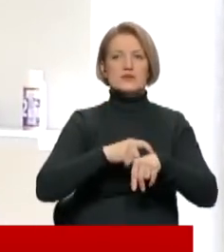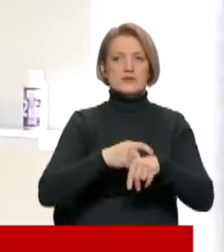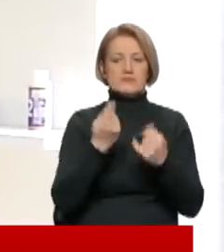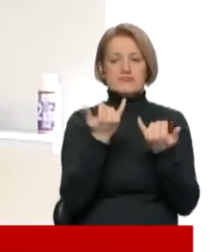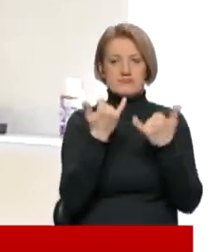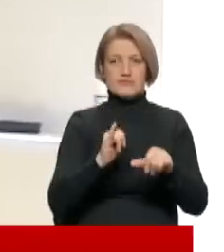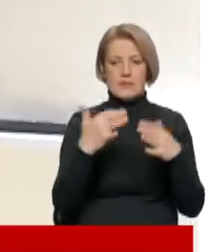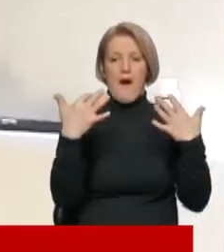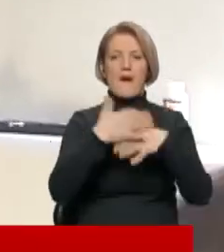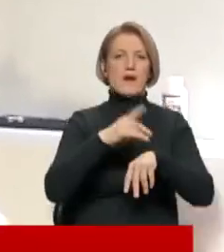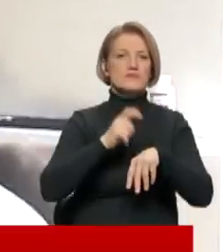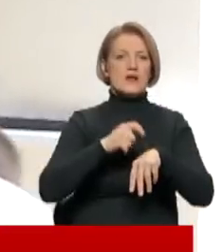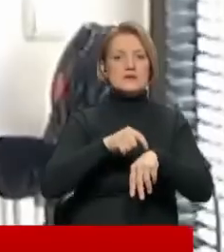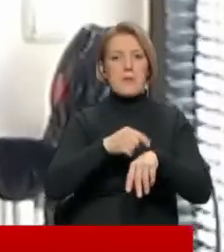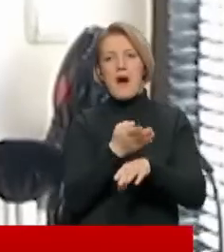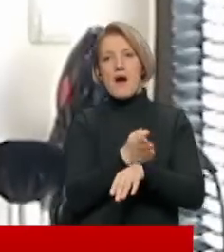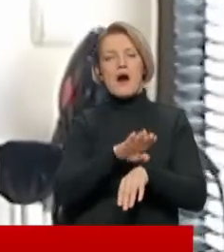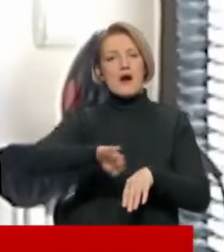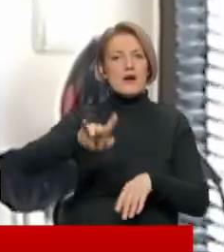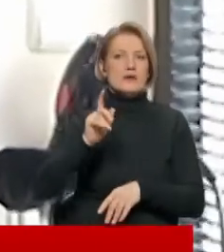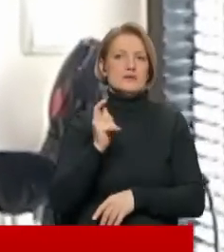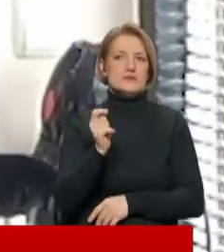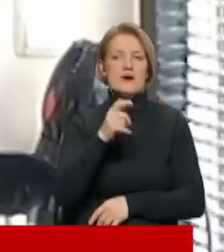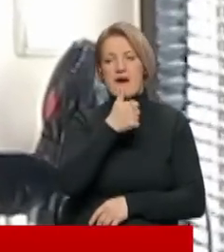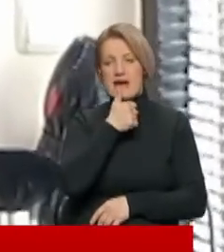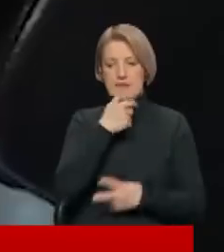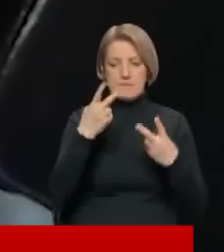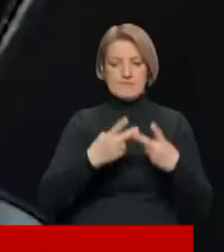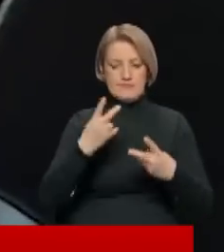akşam saatlerinde de buna vakit ayırabilir erkek